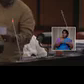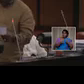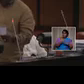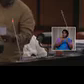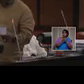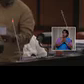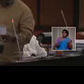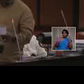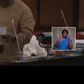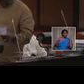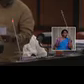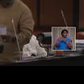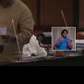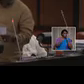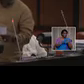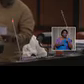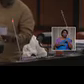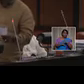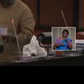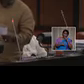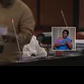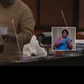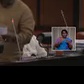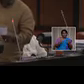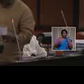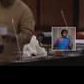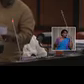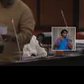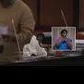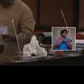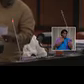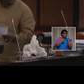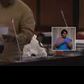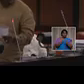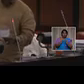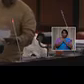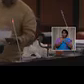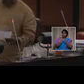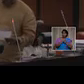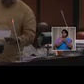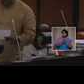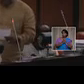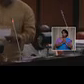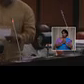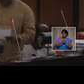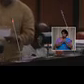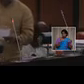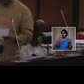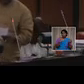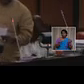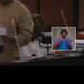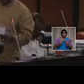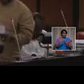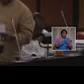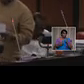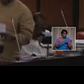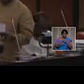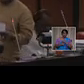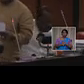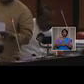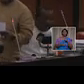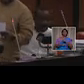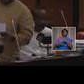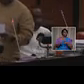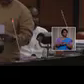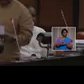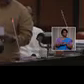பெரும்பான்மை சமூகத்தையும் பௌத்த தேசியவாதத்தையும் அது மேலாண்மையையும் இலக்காக கொண்டதாக இருக்குமானால் நீங்கள் எதிர்பார்க்கின்ற